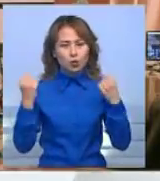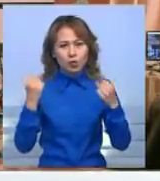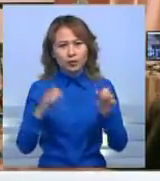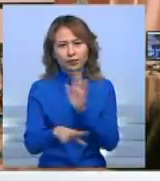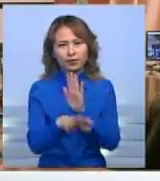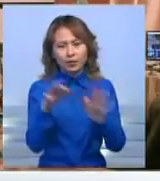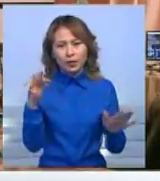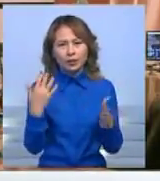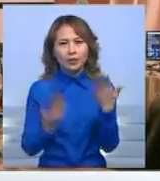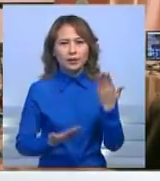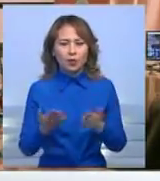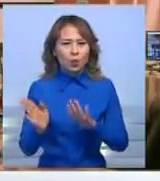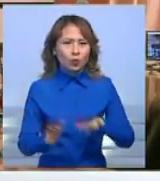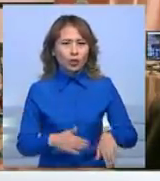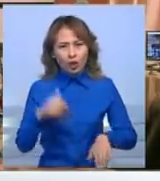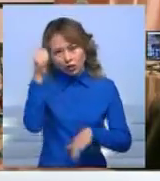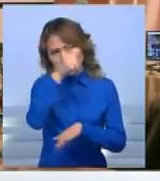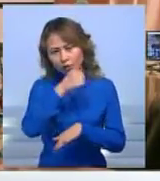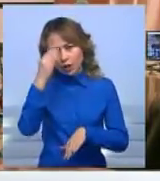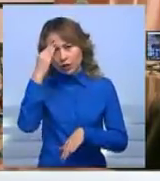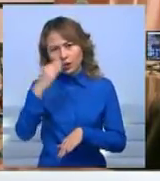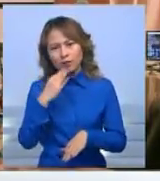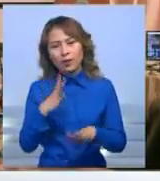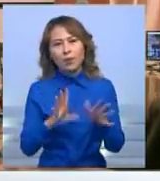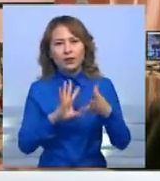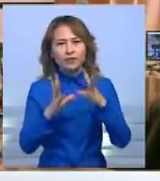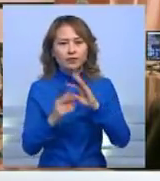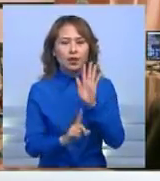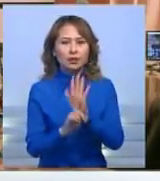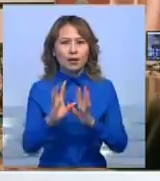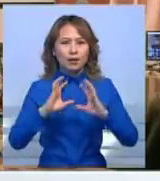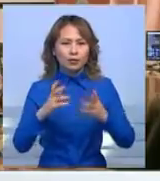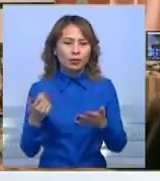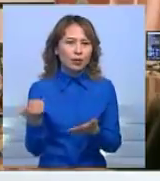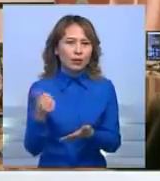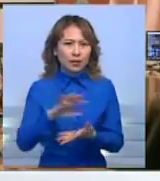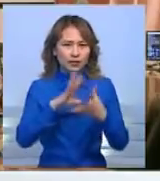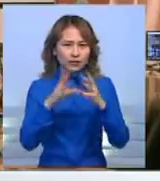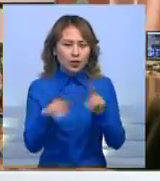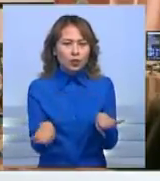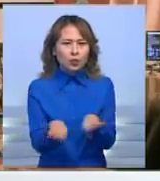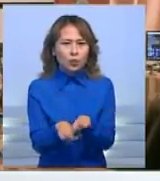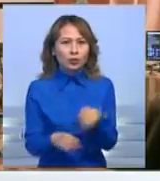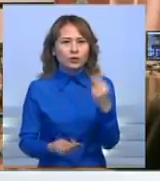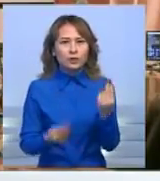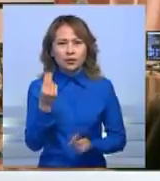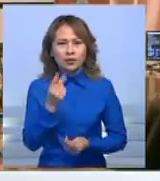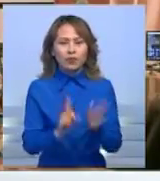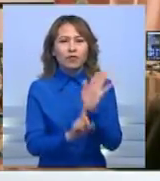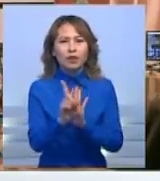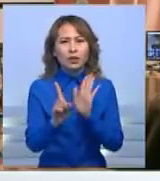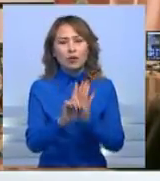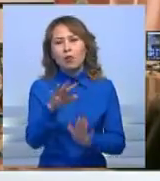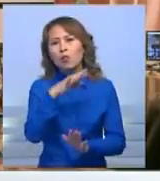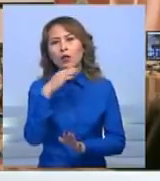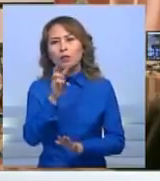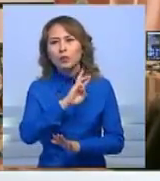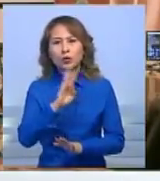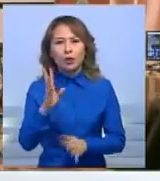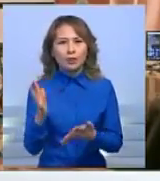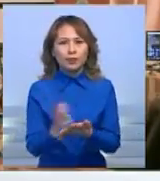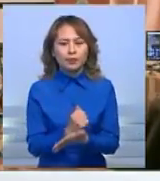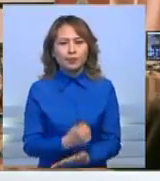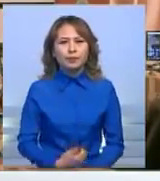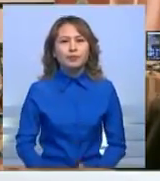алып қарайық. Өткен жылдың жазында олар Краковада әлем чемпионатын жеңіп алды. Осылайша өздерінің алғашқы $500,000 қол